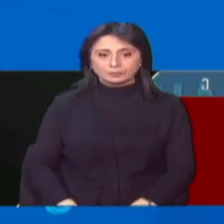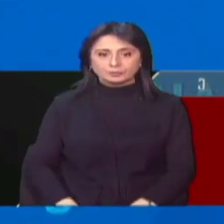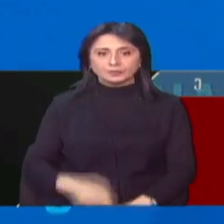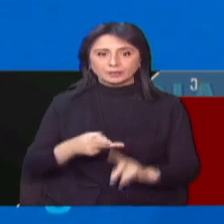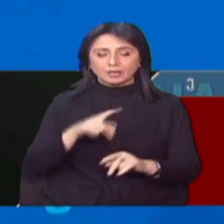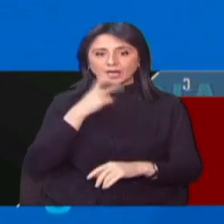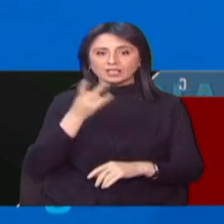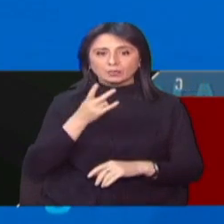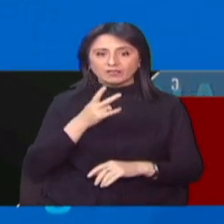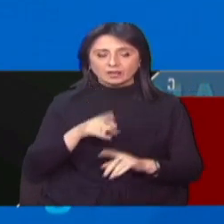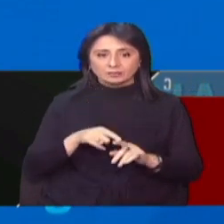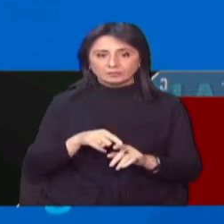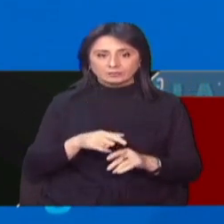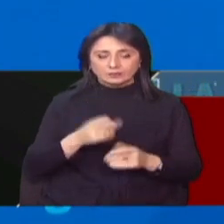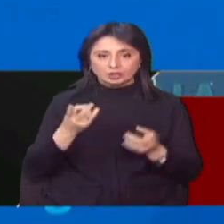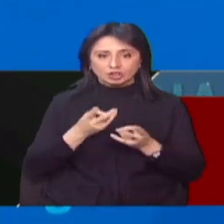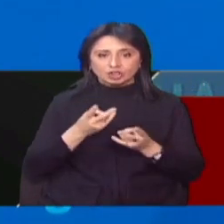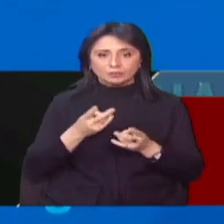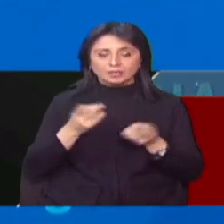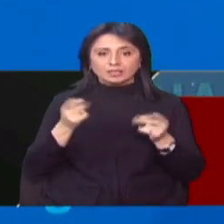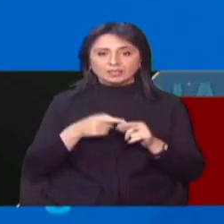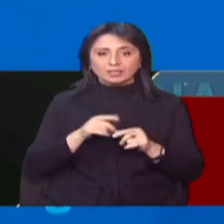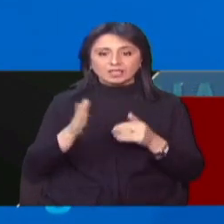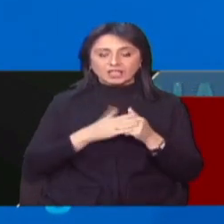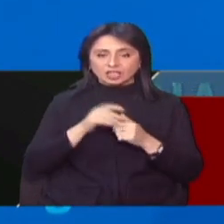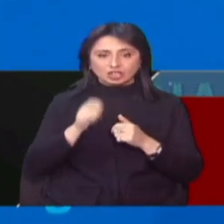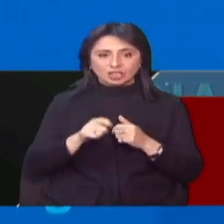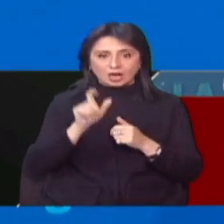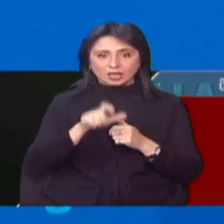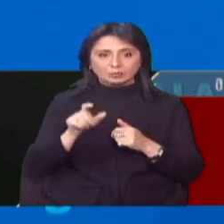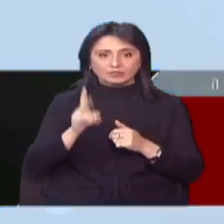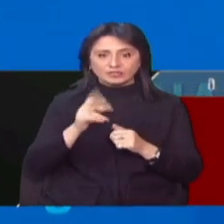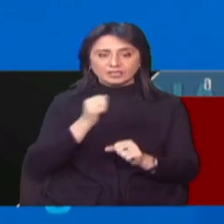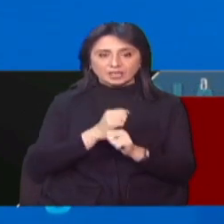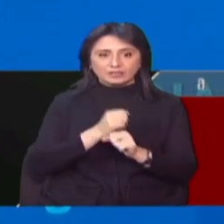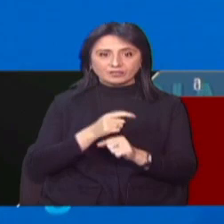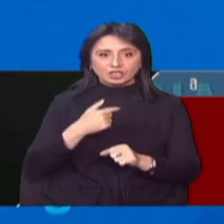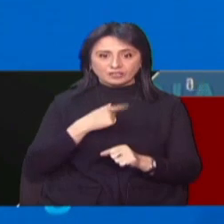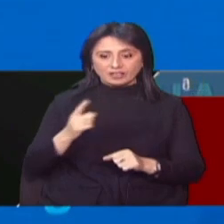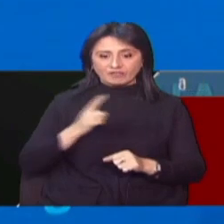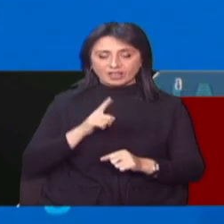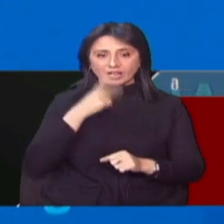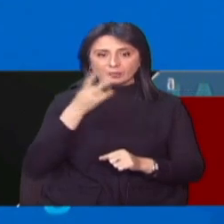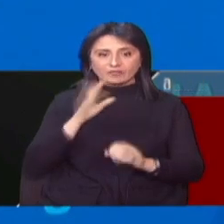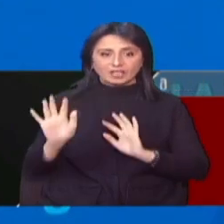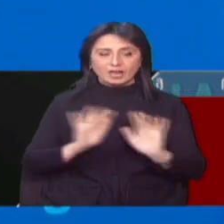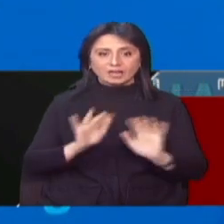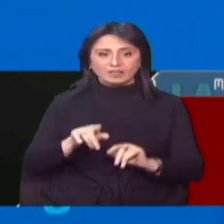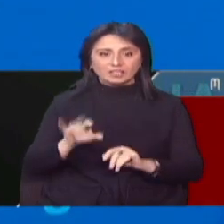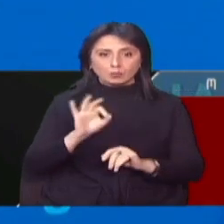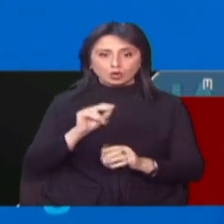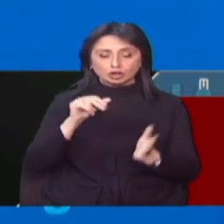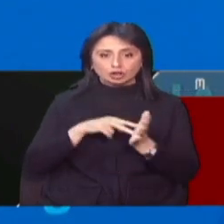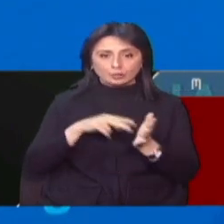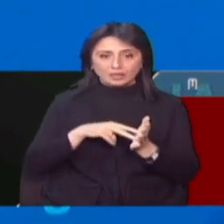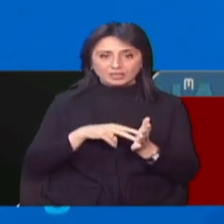Am zis că nu am deba rom dașili cu Adam Iene vinse ceai din est, dar ce nu vei lita acum da reacție pe sama zero, cu ce